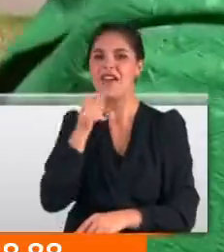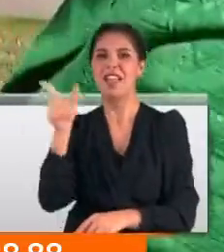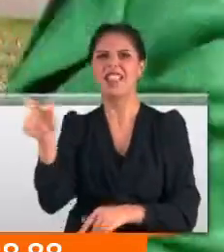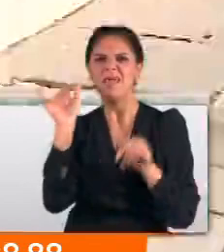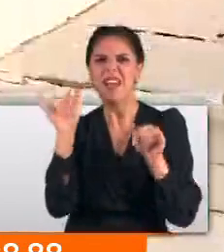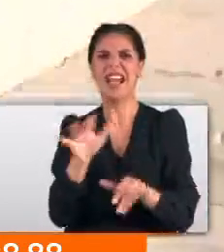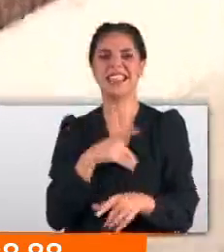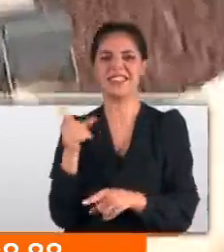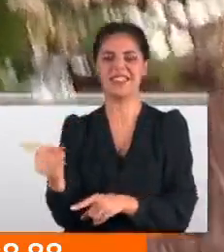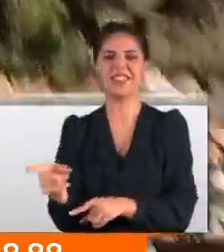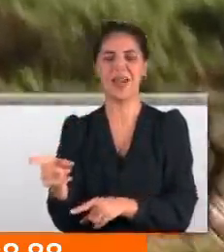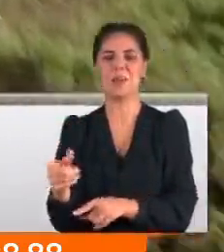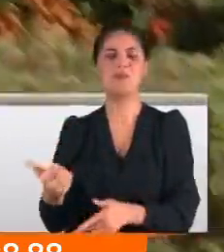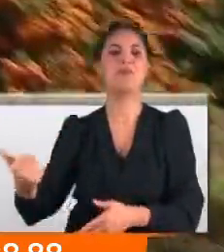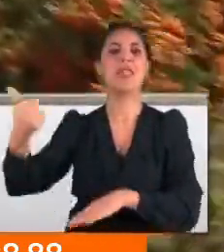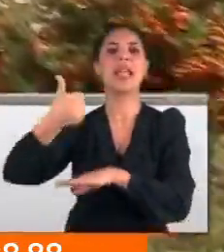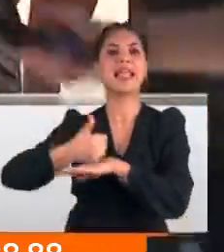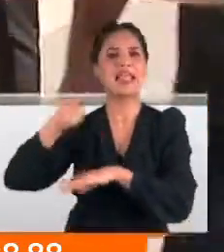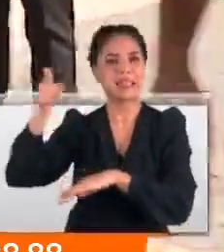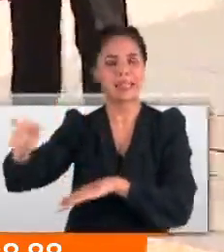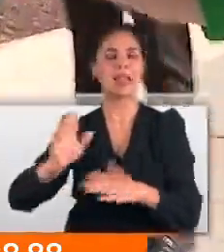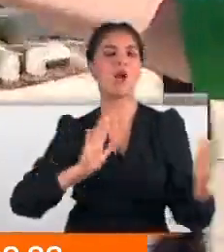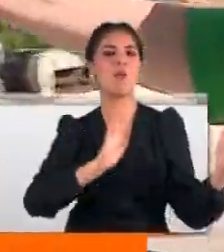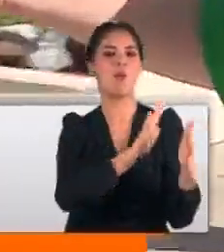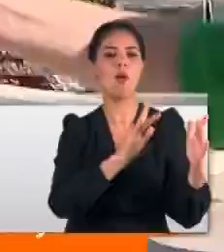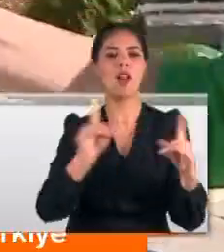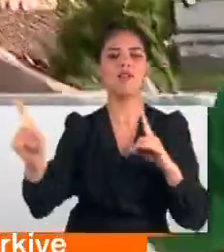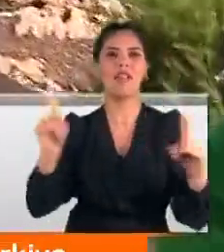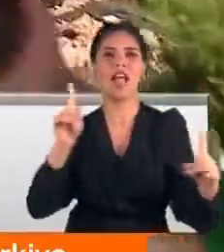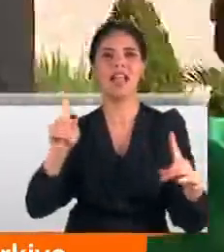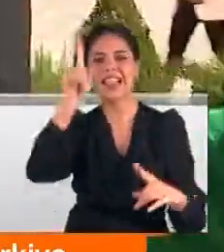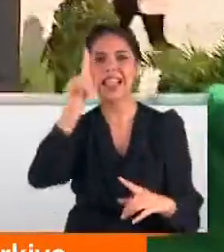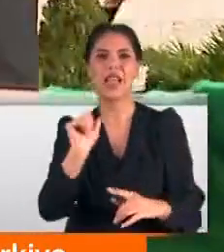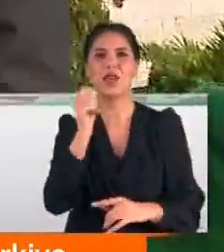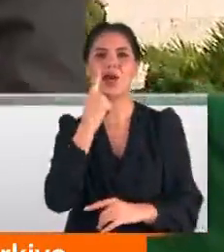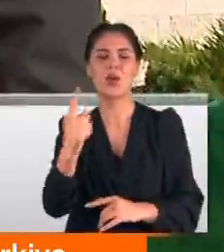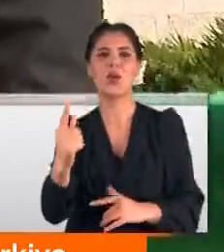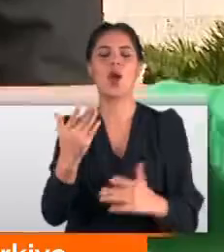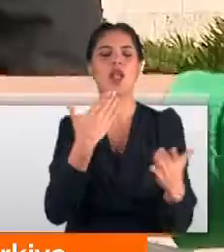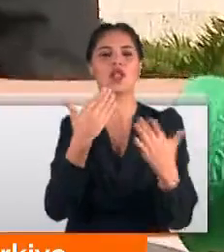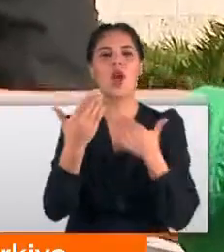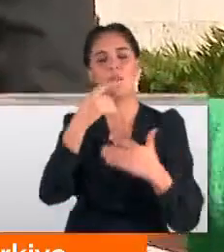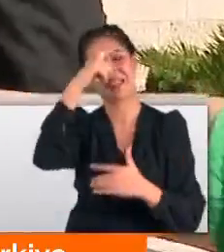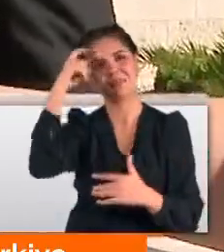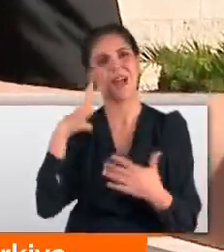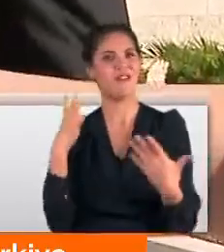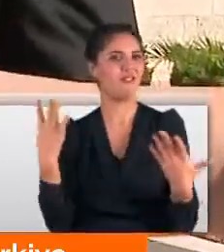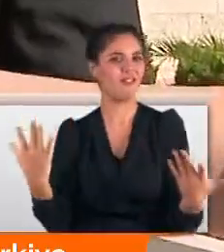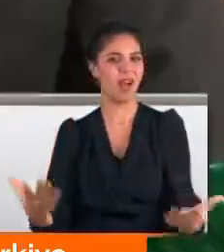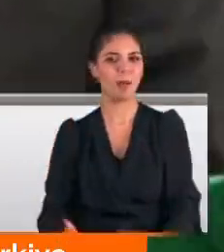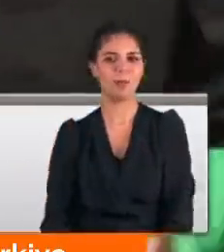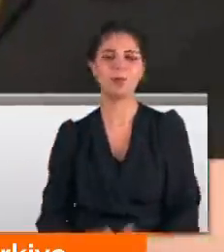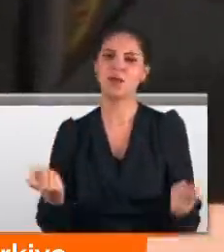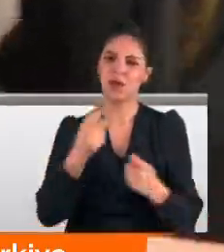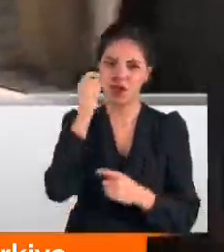Allah Levent. İktidarla muhalefet arasında ilk gün sıcak sohbetler de yaşandı. Evet, dostları evet. Özledik. Çalışmayı da